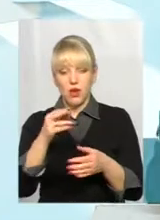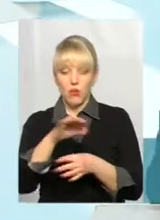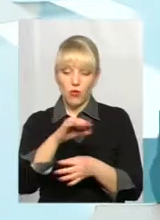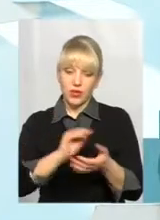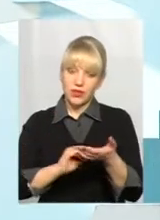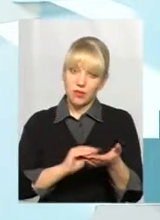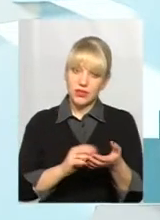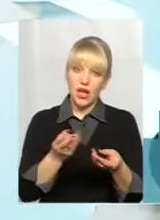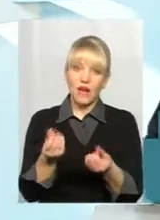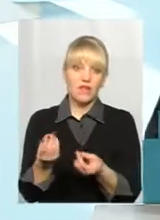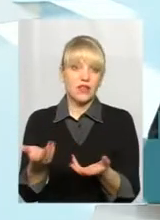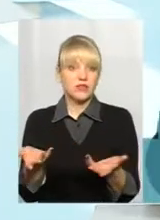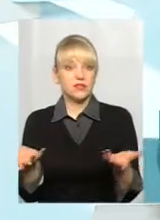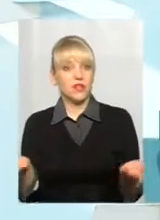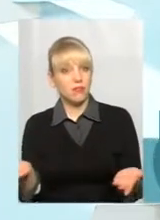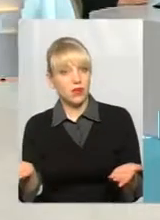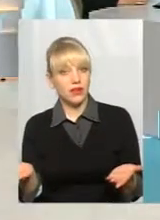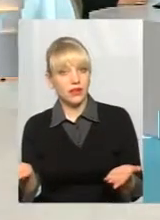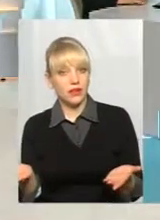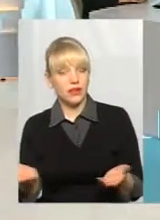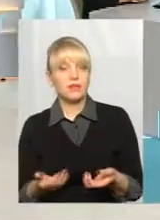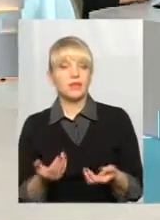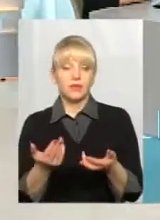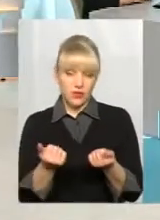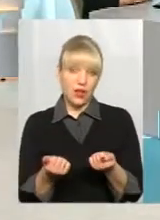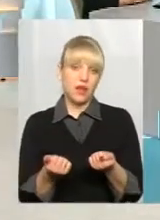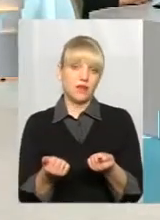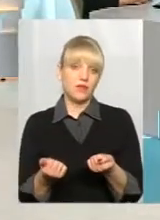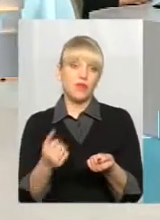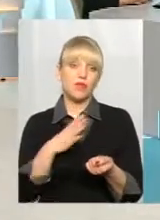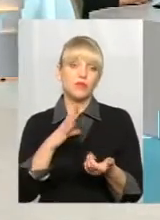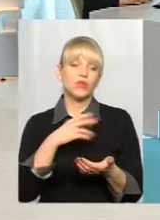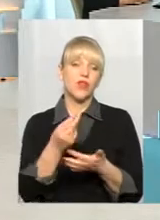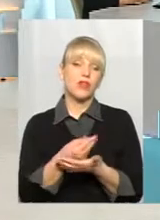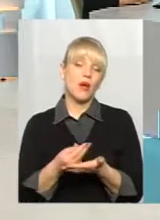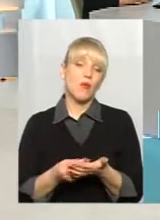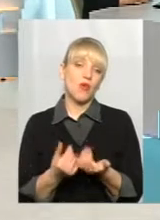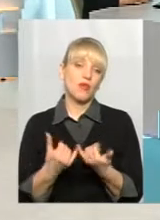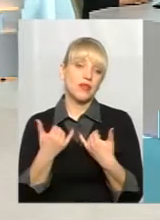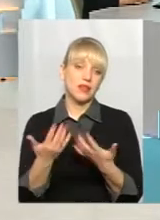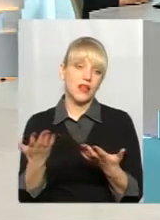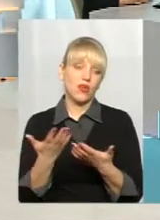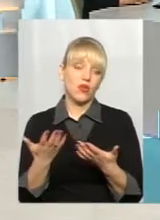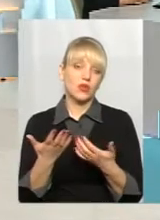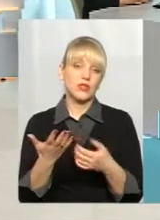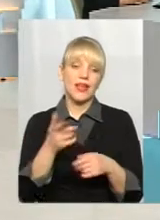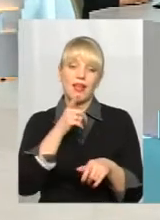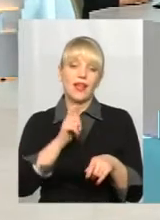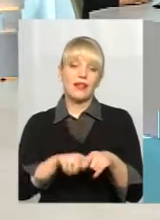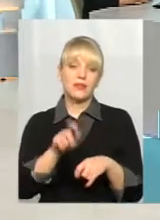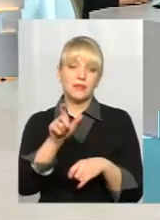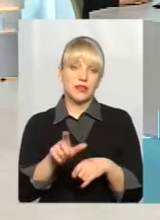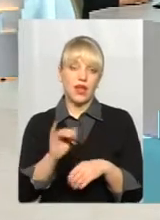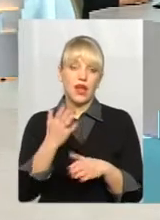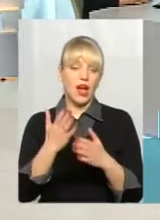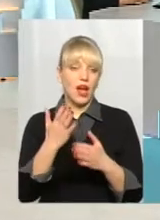а в фінансах фінансові і інженер... А грошей на це немає. Да. Тобто можуть намалювати лише для там якогось експерта, а якщо він глибше